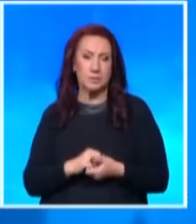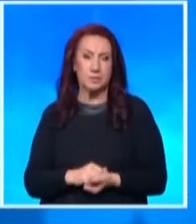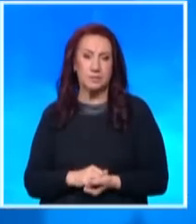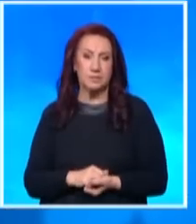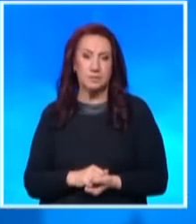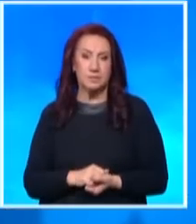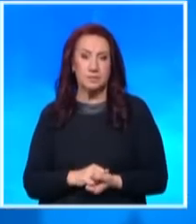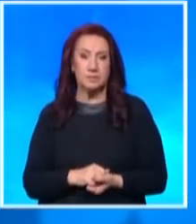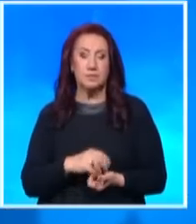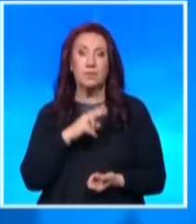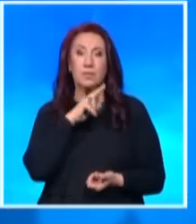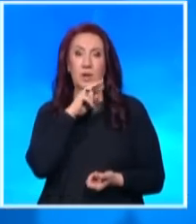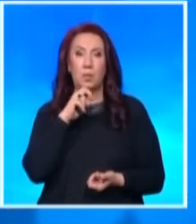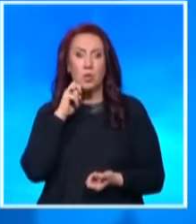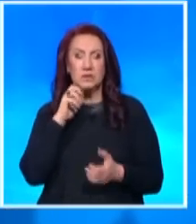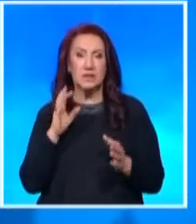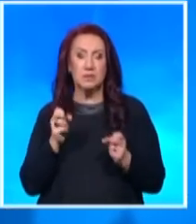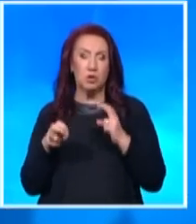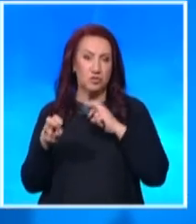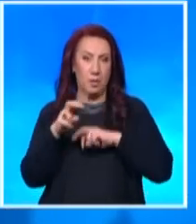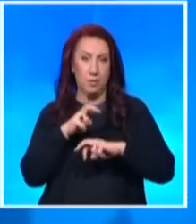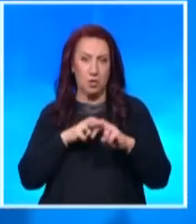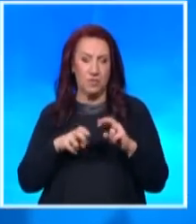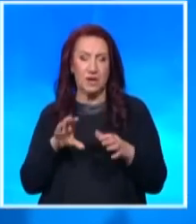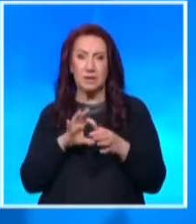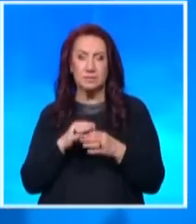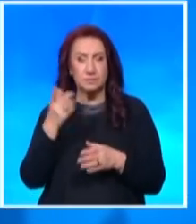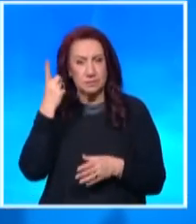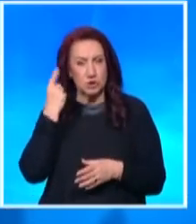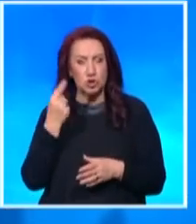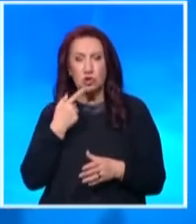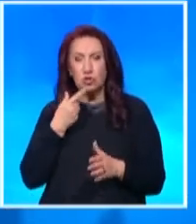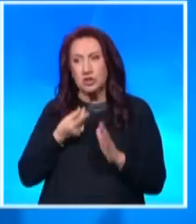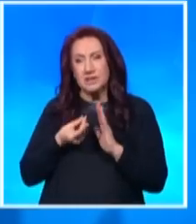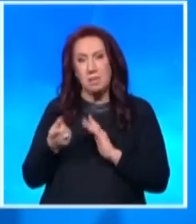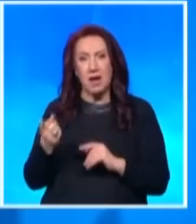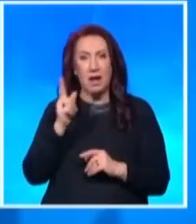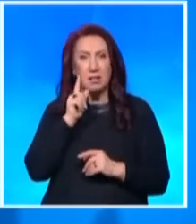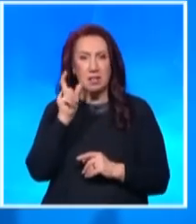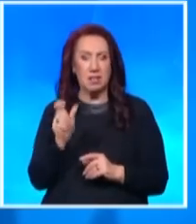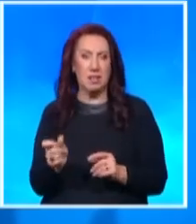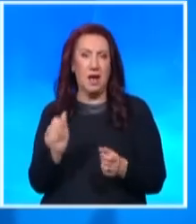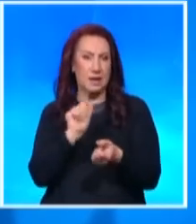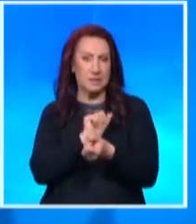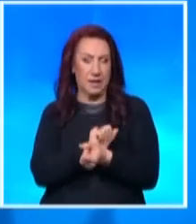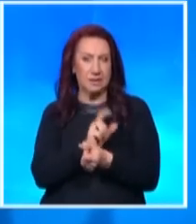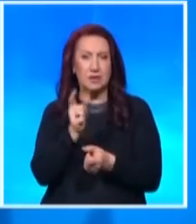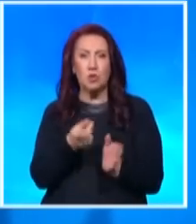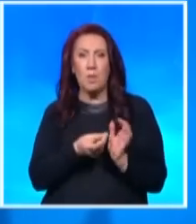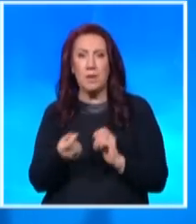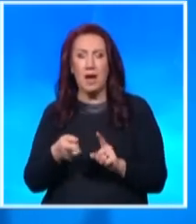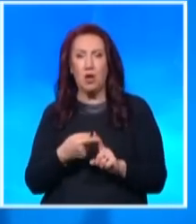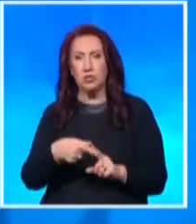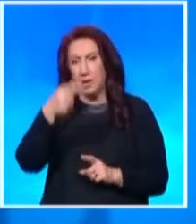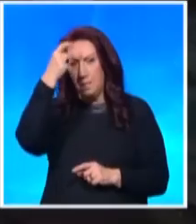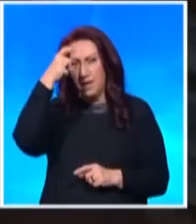МВР започва проверка за случай с избягалия с нощи арестант. Мъжът избяга от МВР болницата, а по-късно беше открит и